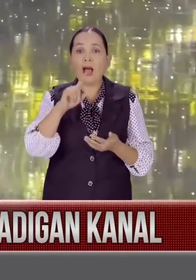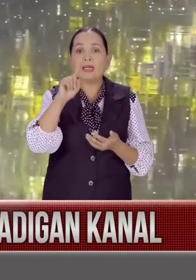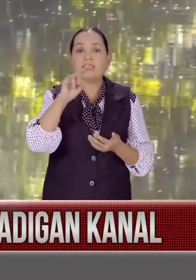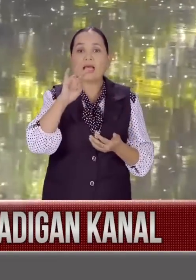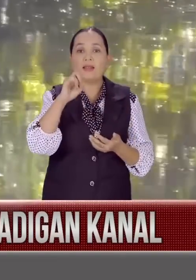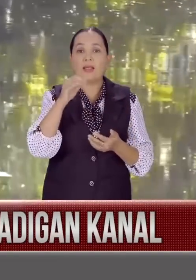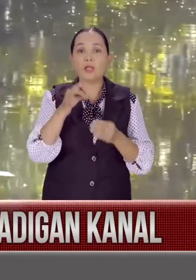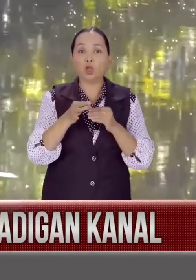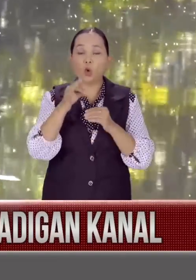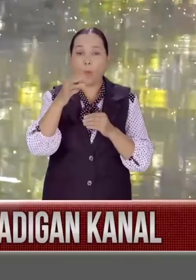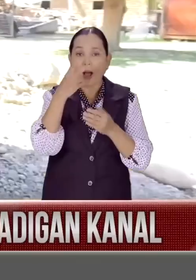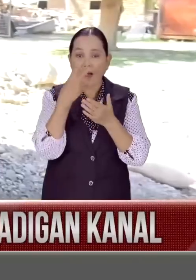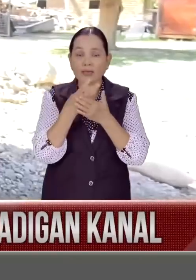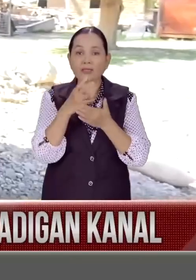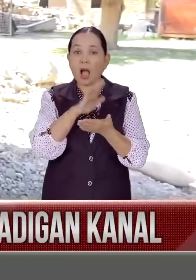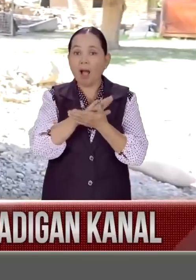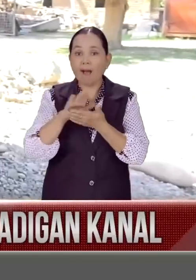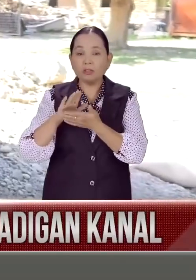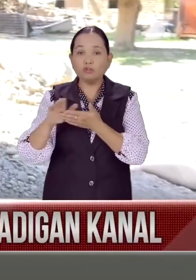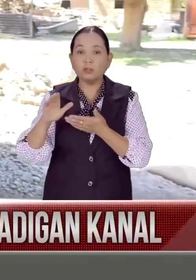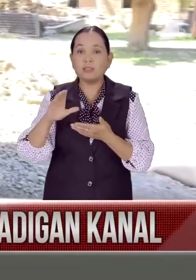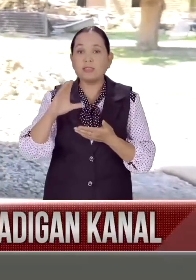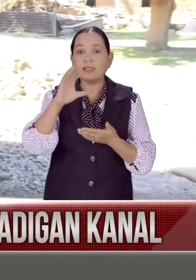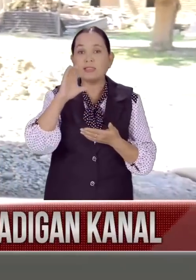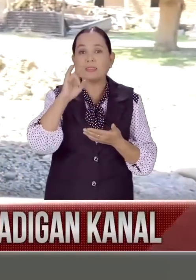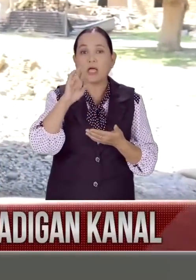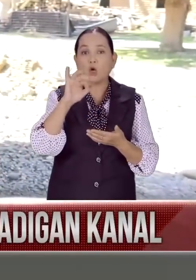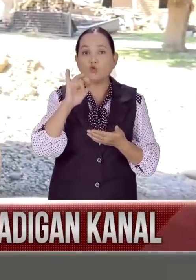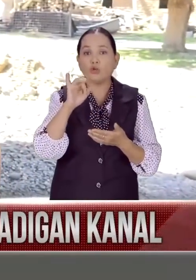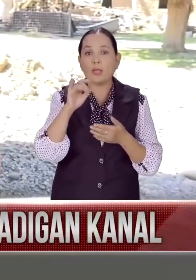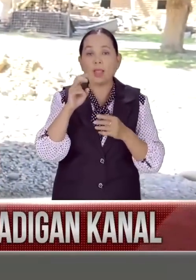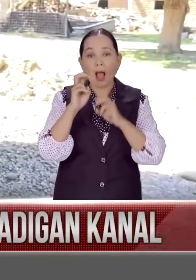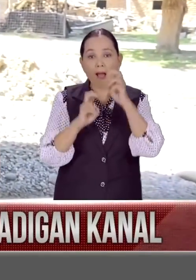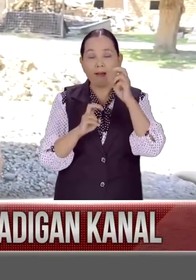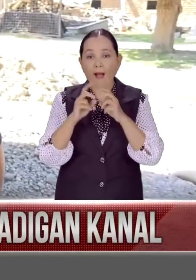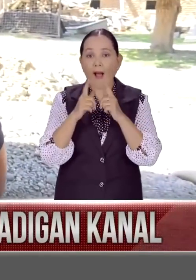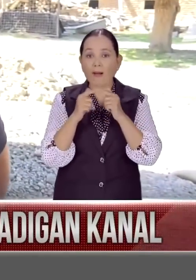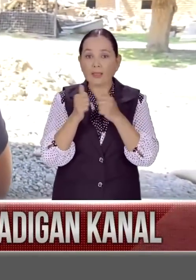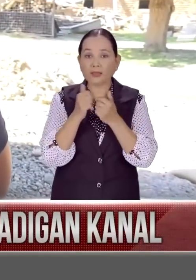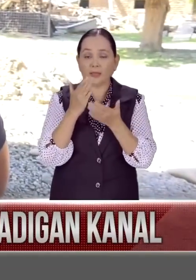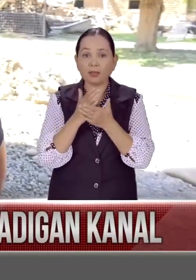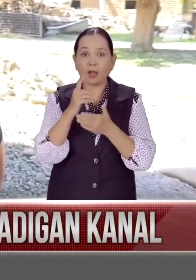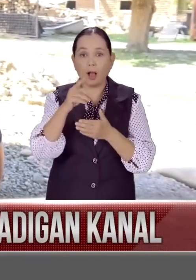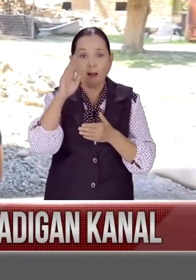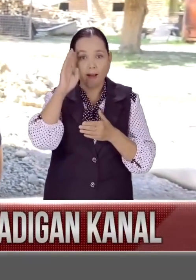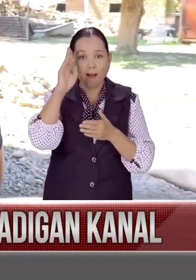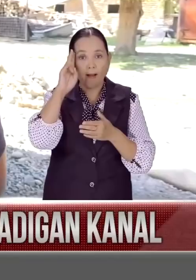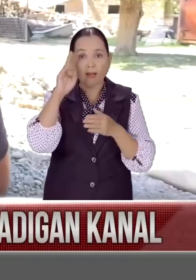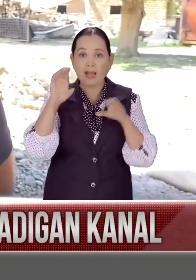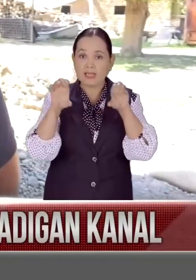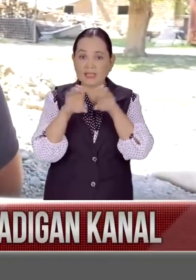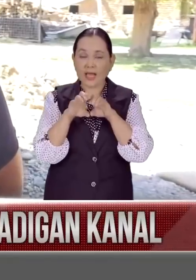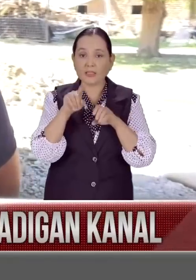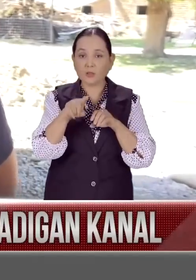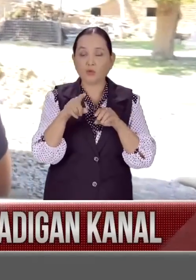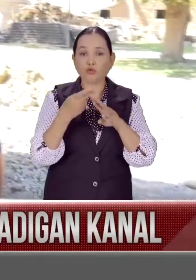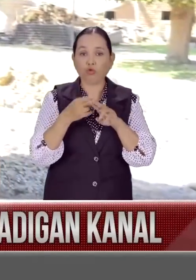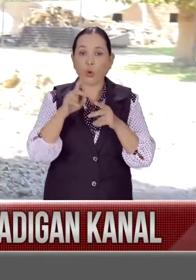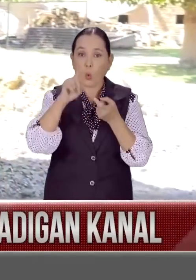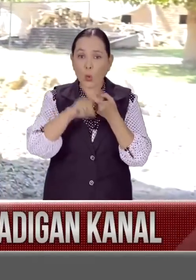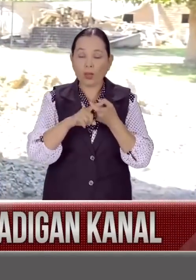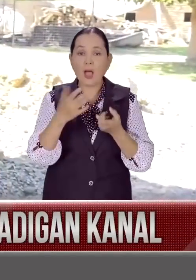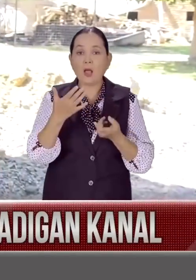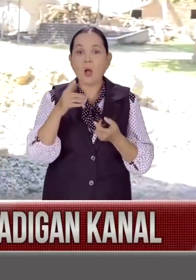Zangiota tumaniga qarashli achistka snarujena deydimi, bitta organizatsiya bor. Butun shaharni kanalizatsiya chotki kelib quyiladi. Bu